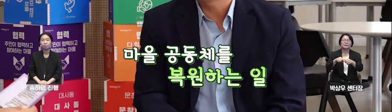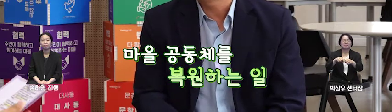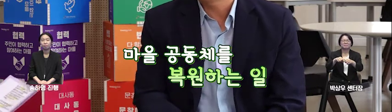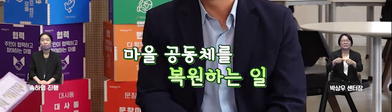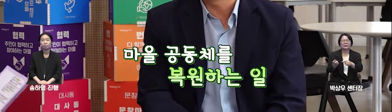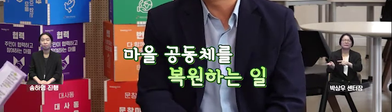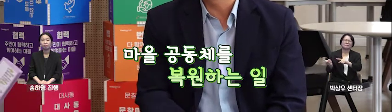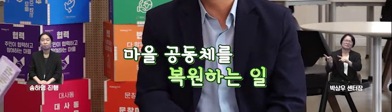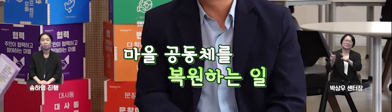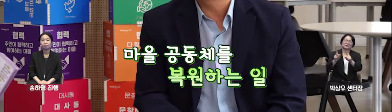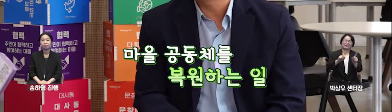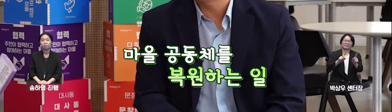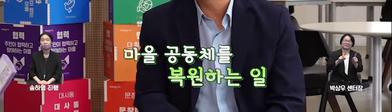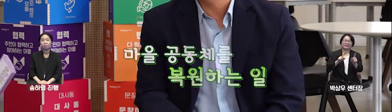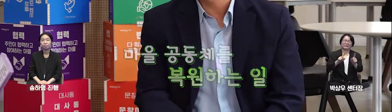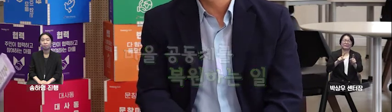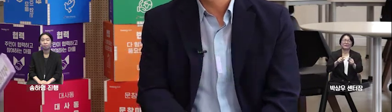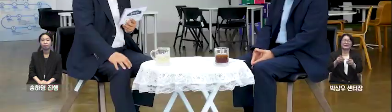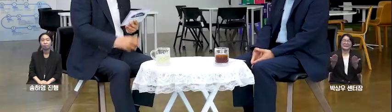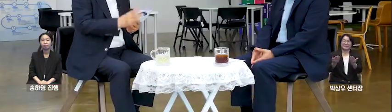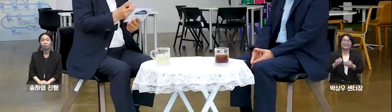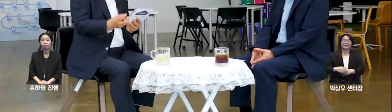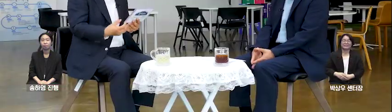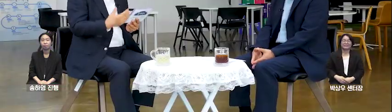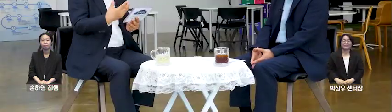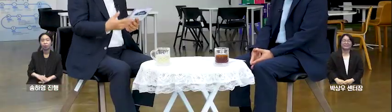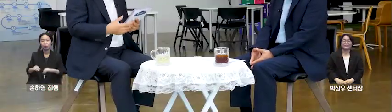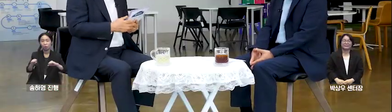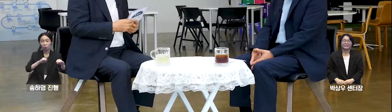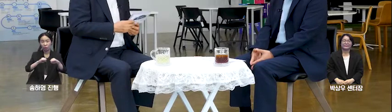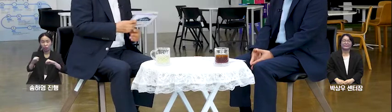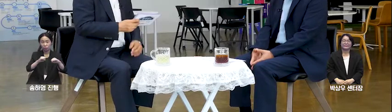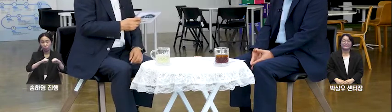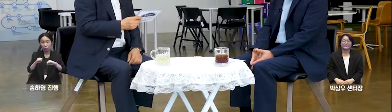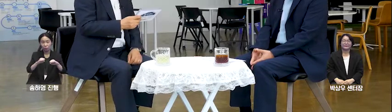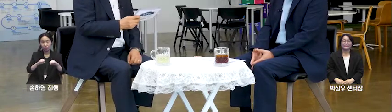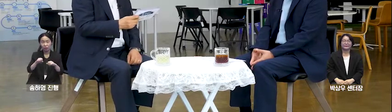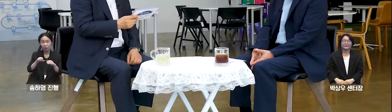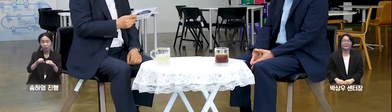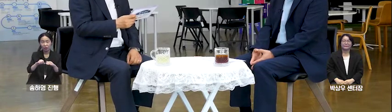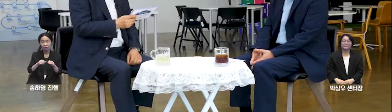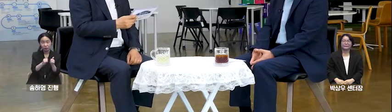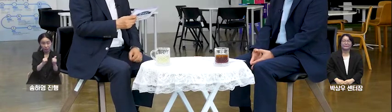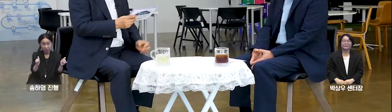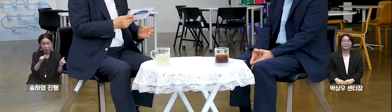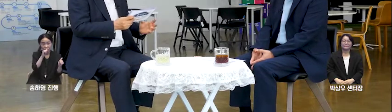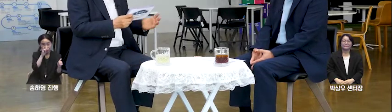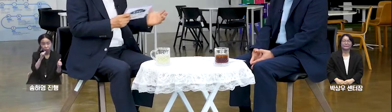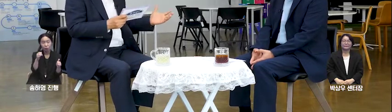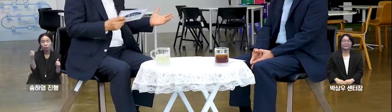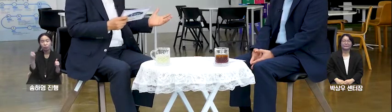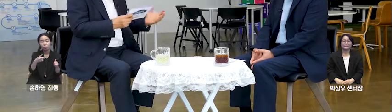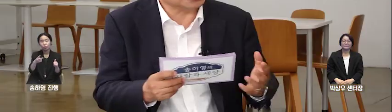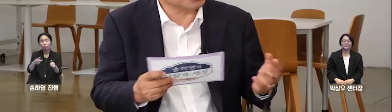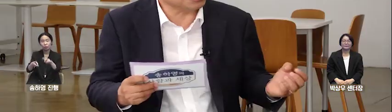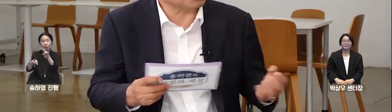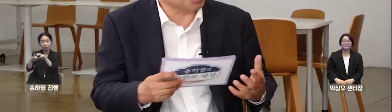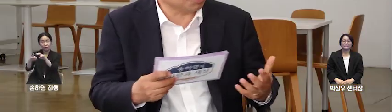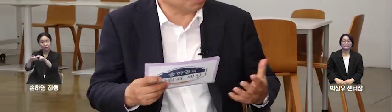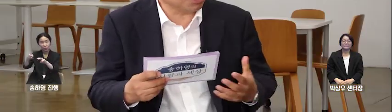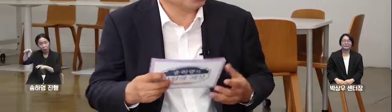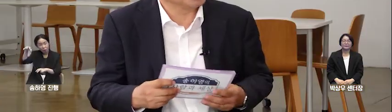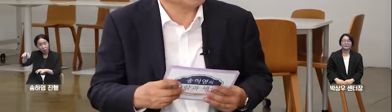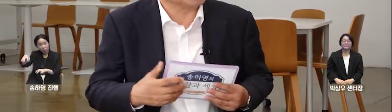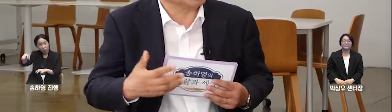복원하는 일이라고 보시면 되실 것 같습니다. 중간에 활동가들이 또 있고 그분들하고는 이